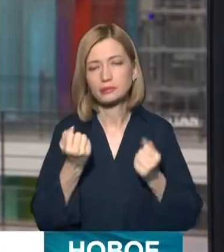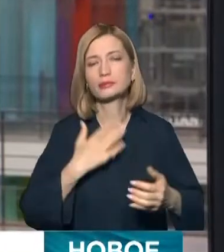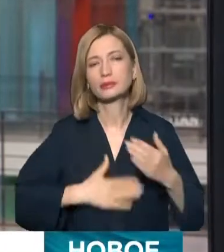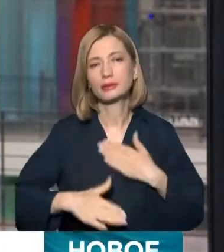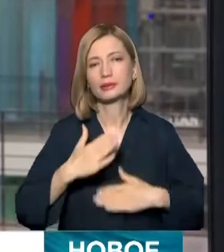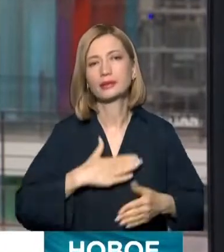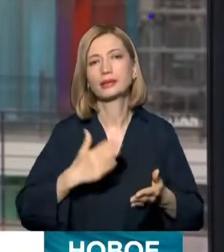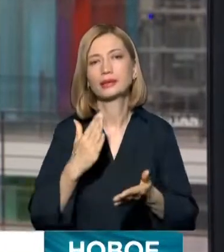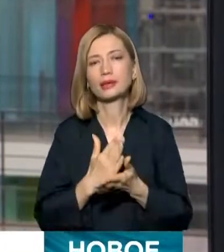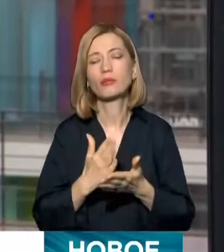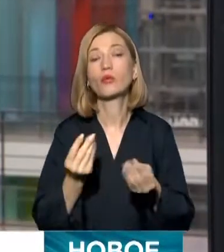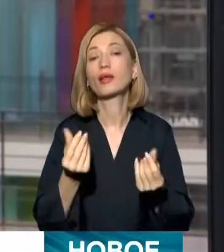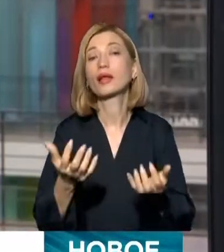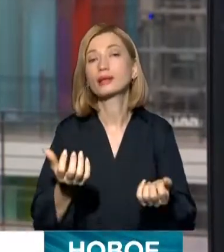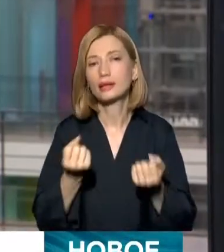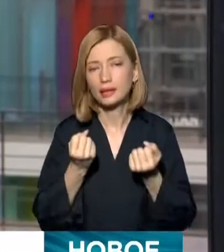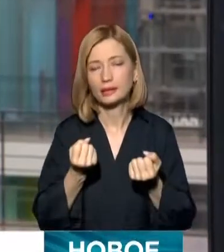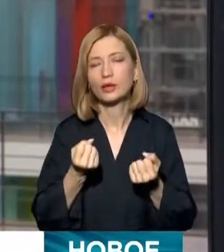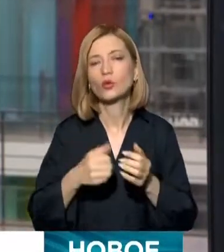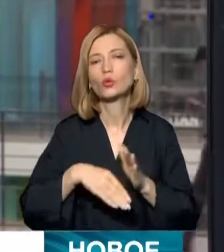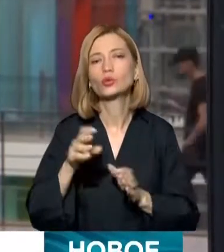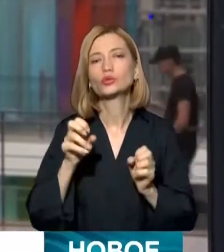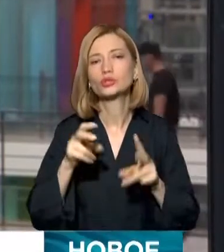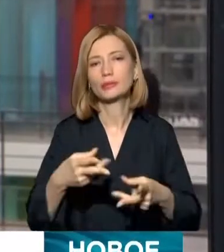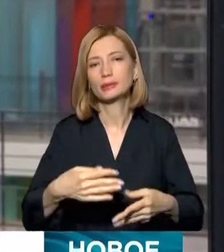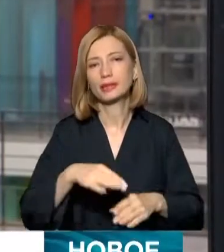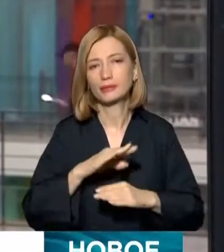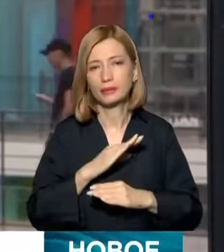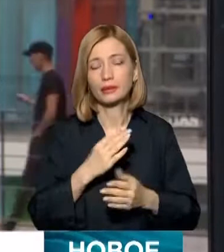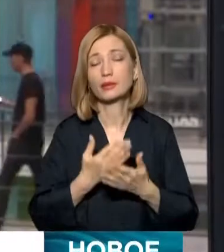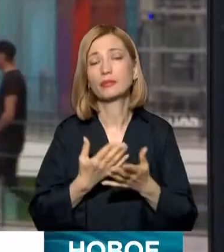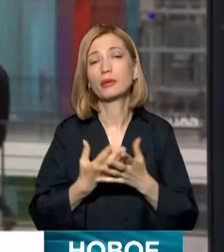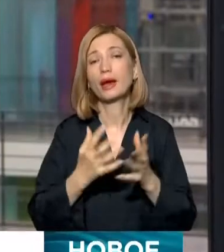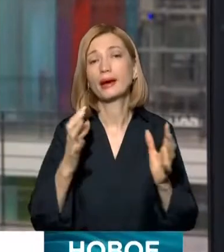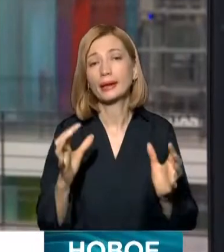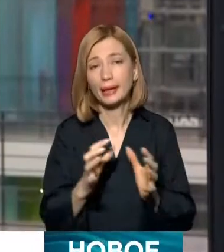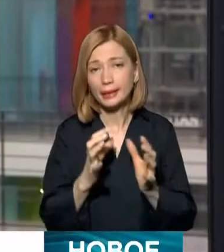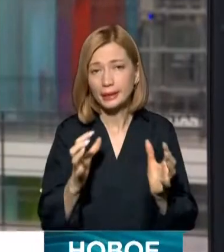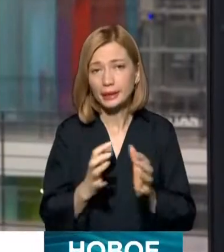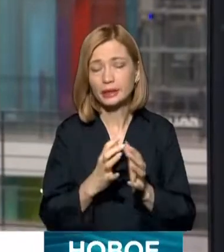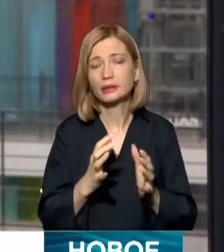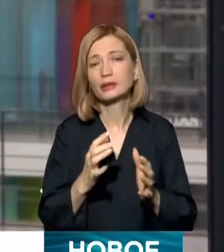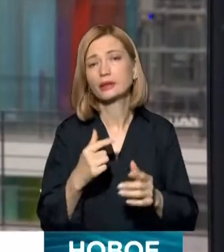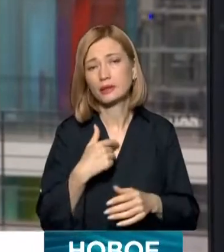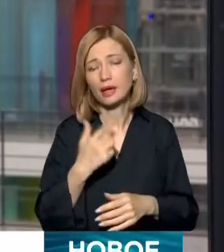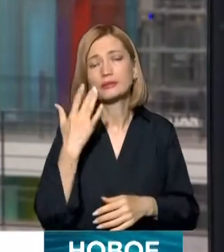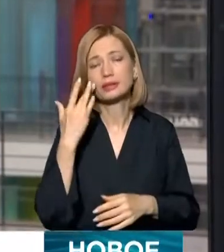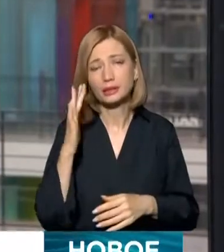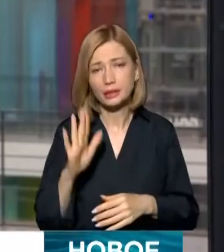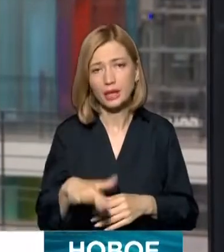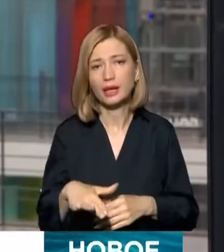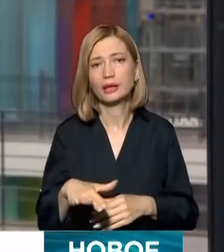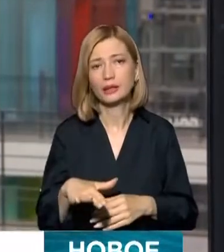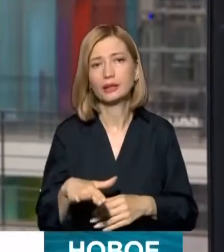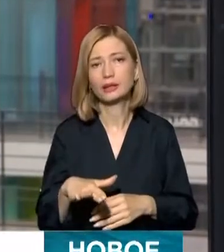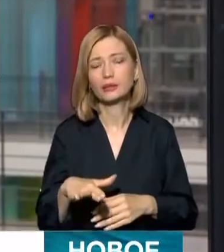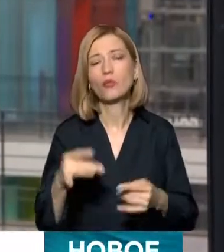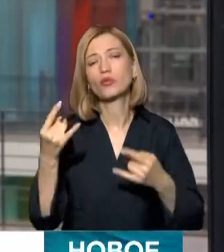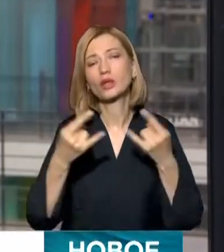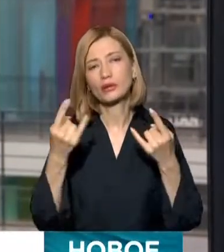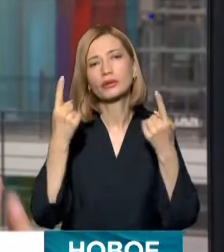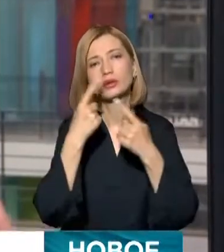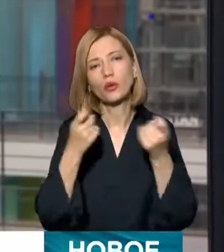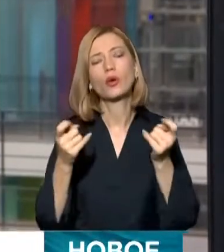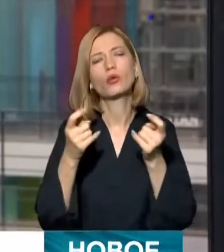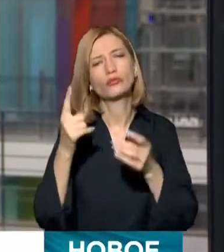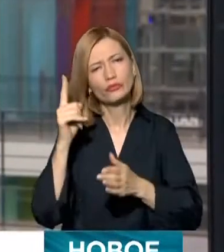чем советы. Вот хранить ничего не изменилось. Я, как человек, который там большой патриот, должен сейчас по телевизору сказать, что,